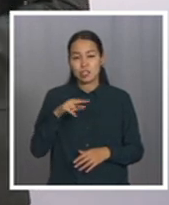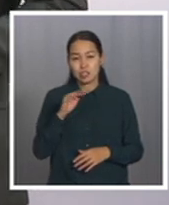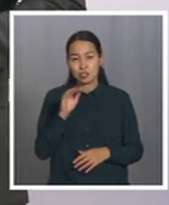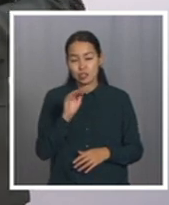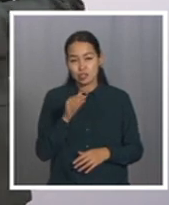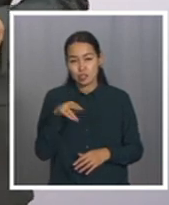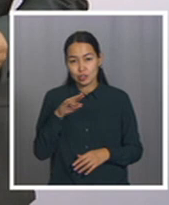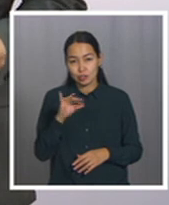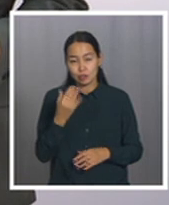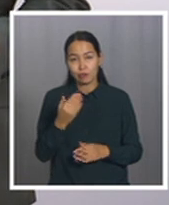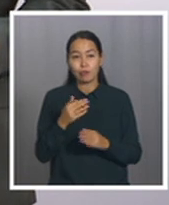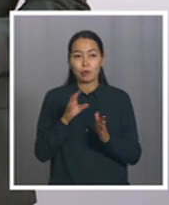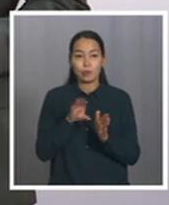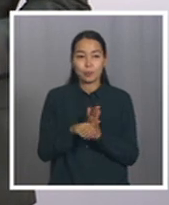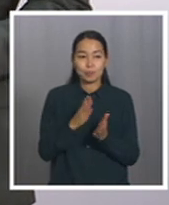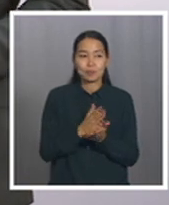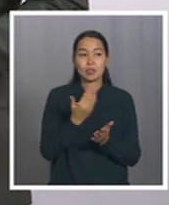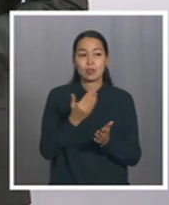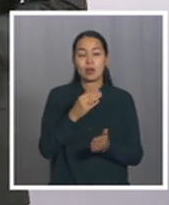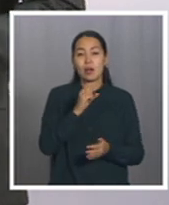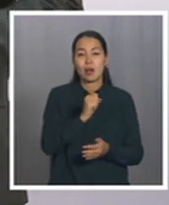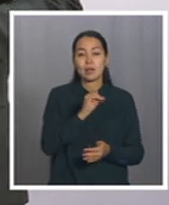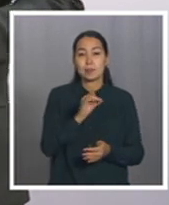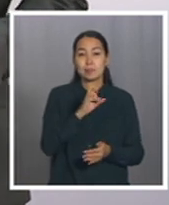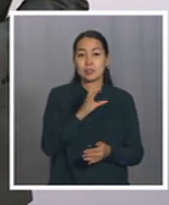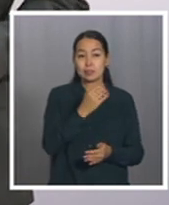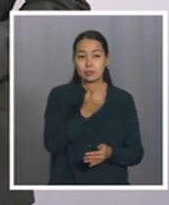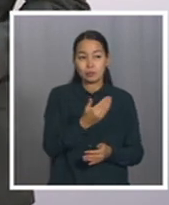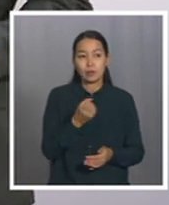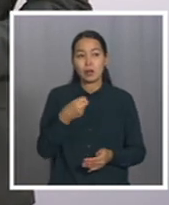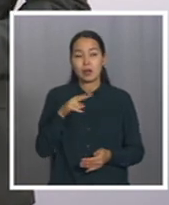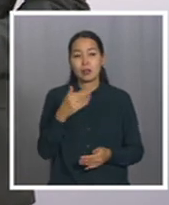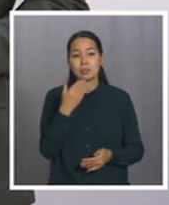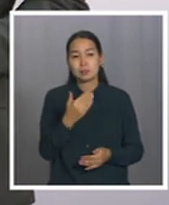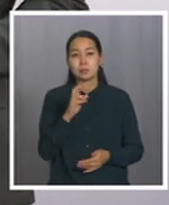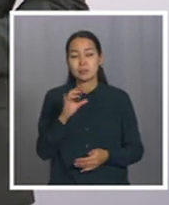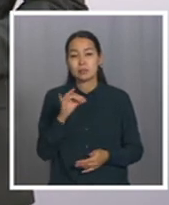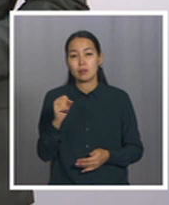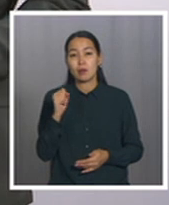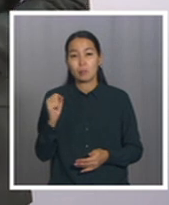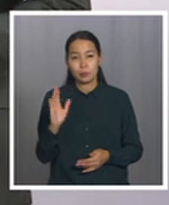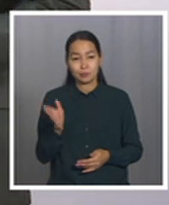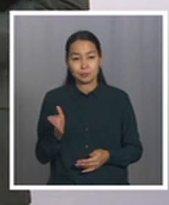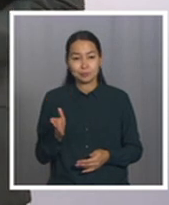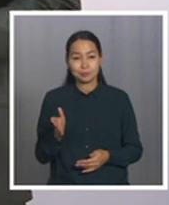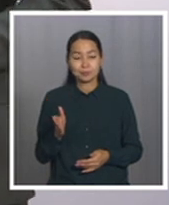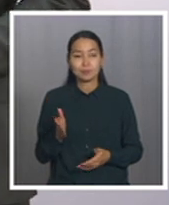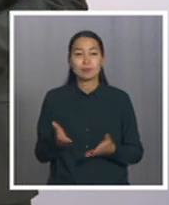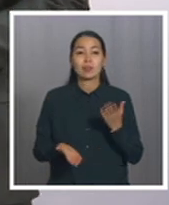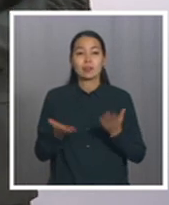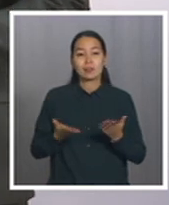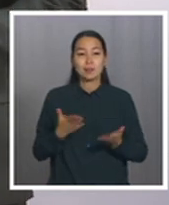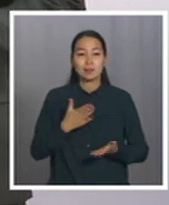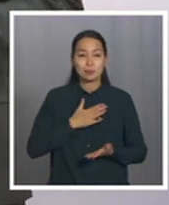нүктесінің координаттары бізде A және B болса, онда D нүктесінің координаттары B және A болады. Егер біз